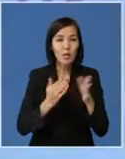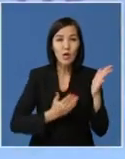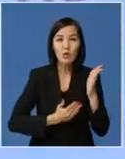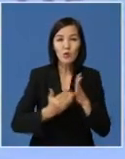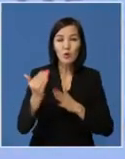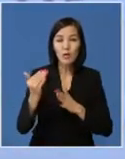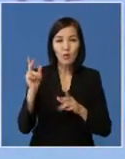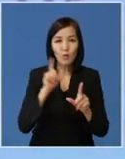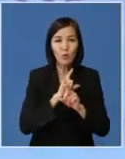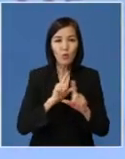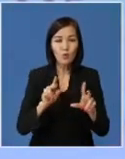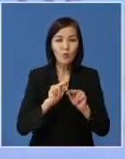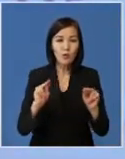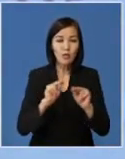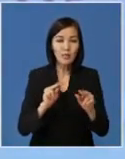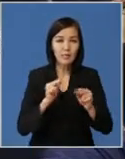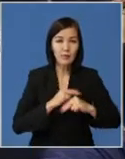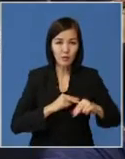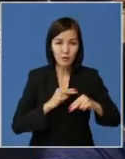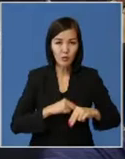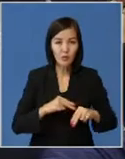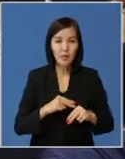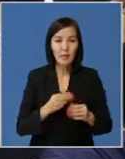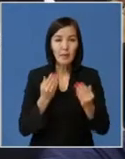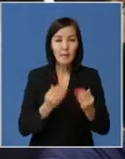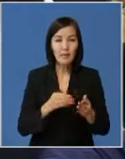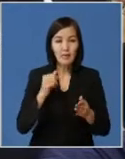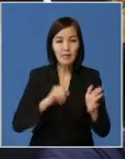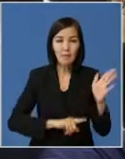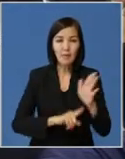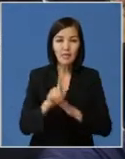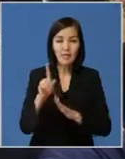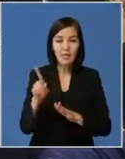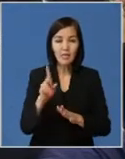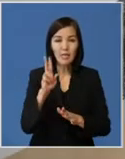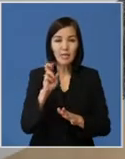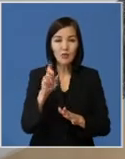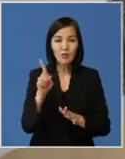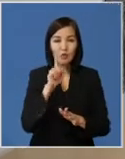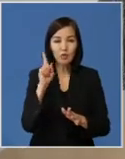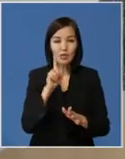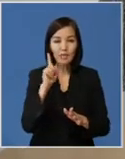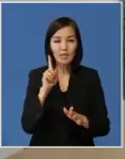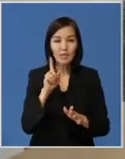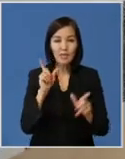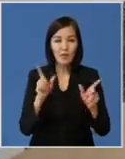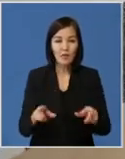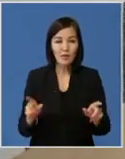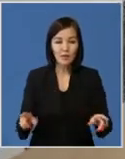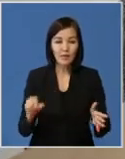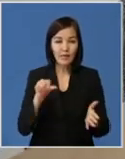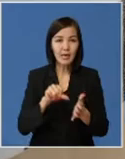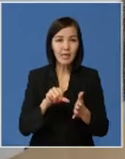және арналы оқу орындарын аяқтап, ұстаздық еңбек жолын биыл бастаған 200-ге тарта жас маман қатысты. Облыстық білім беру дамытудың